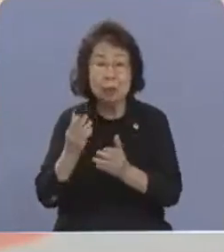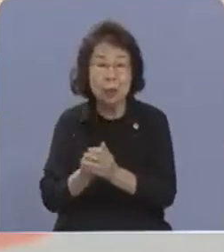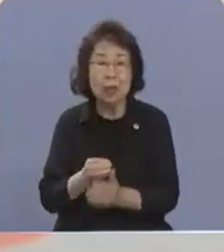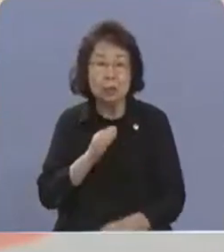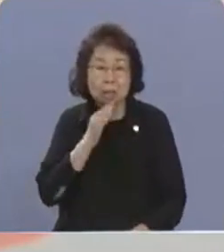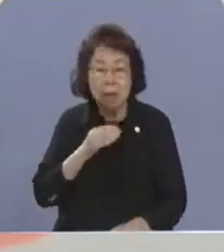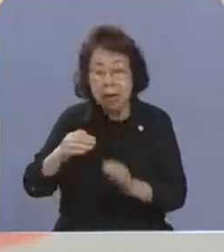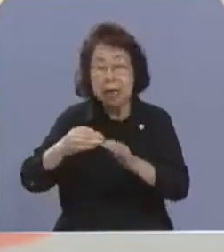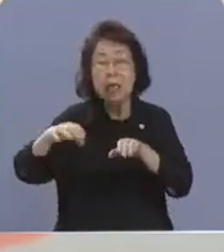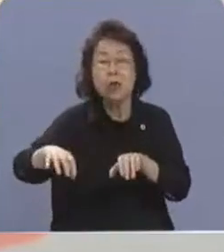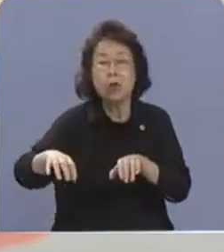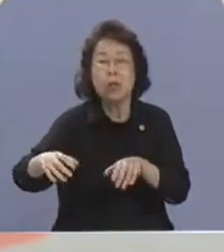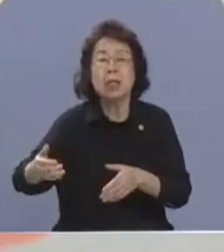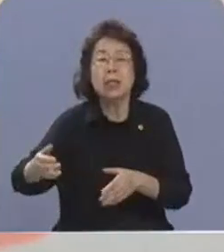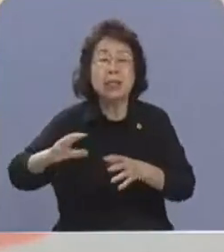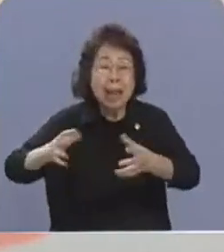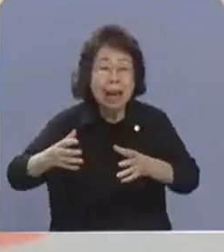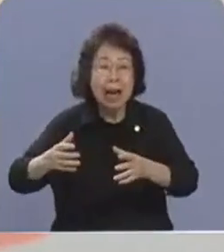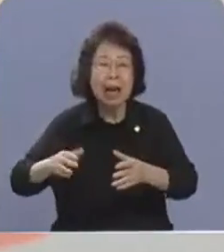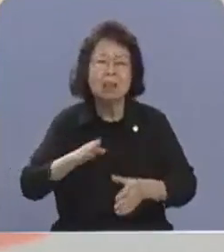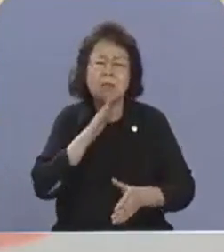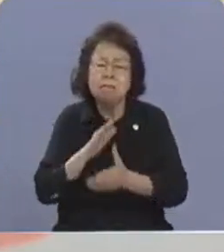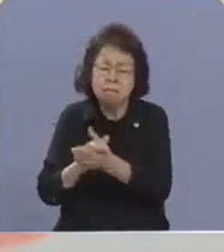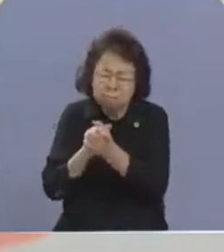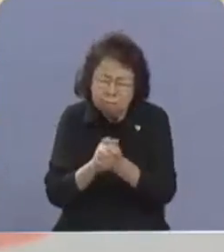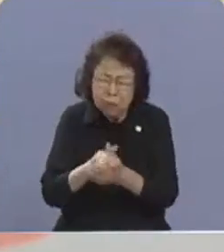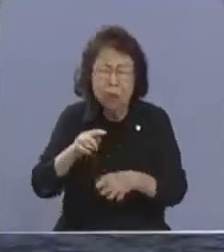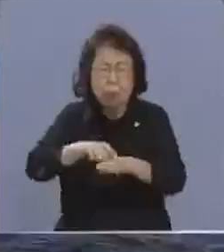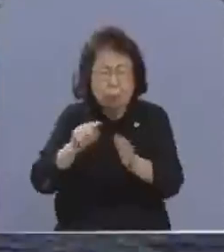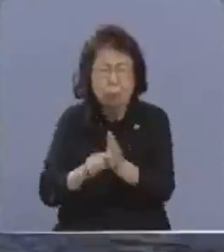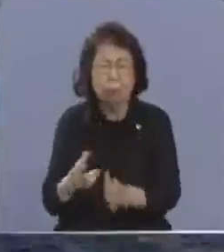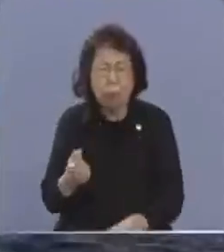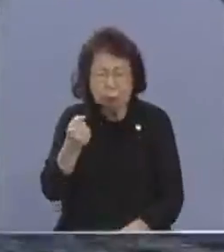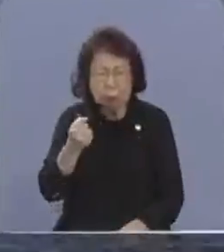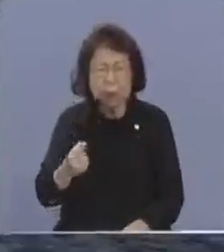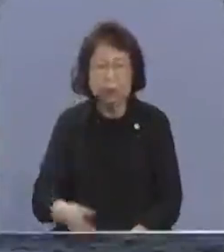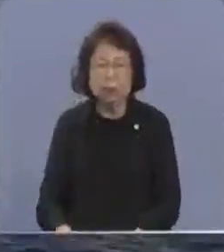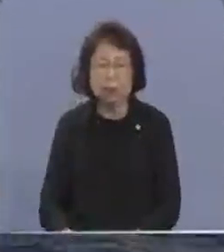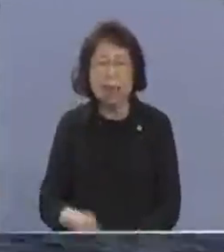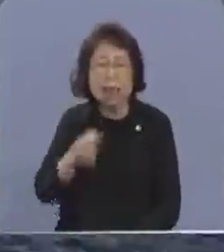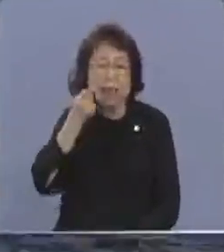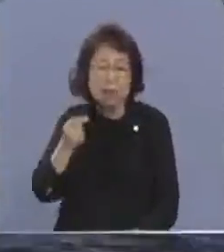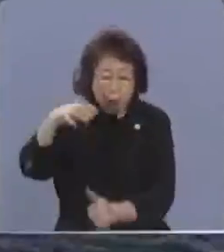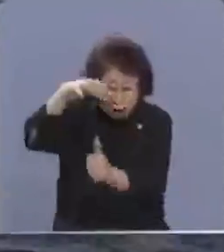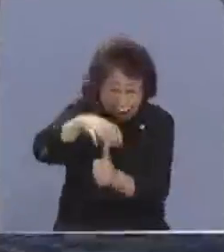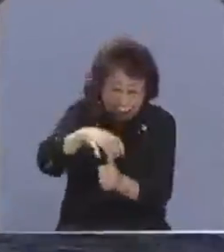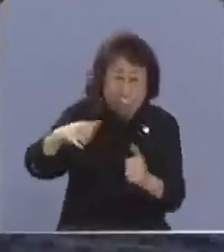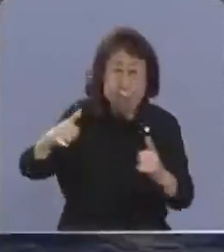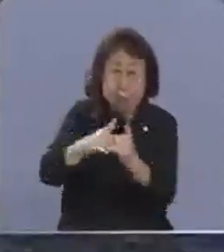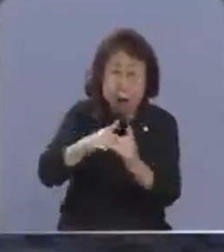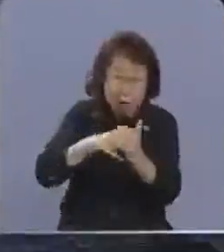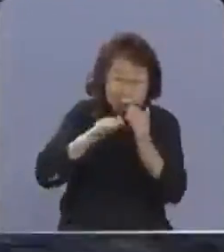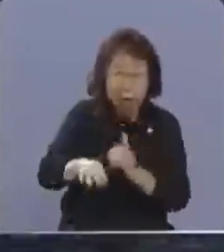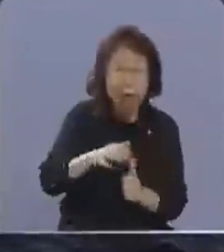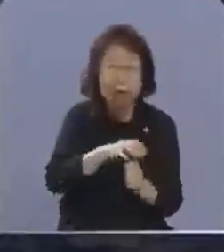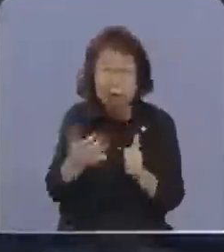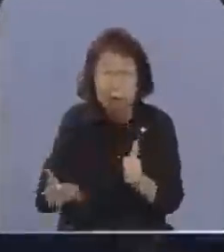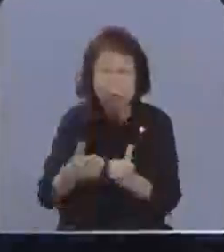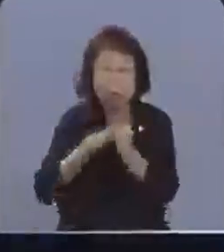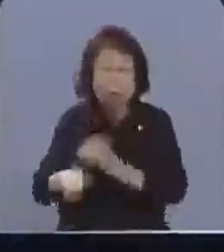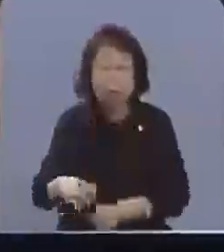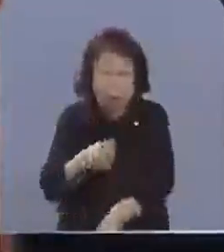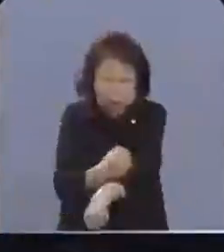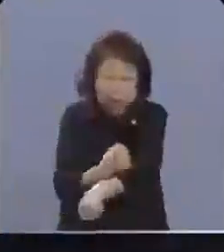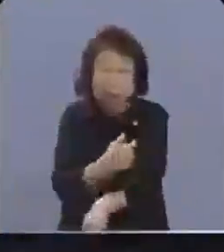사실상 이웃하는 나라 간에 성신의 마음으로 결인을 하는 임진왜란 이후 단절된 한일 관계를 회복하는 데